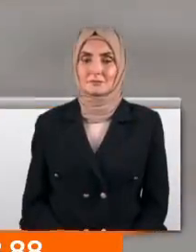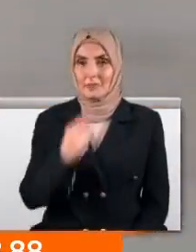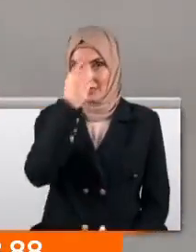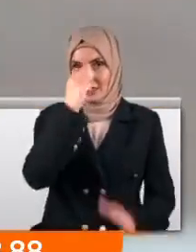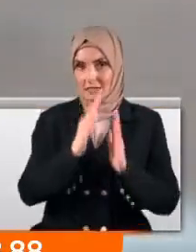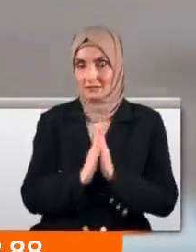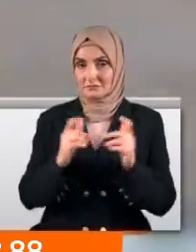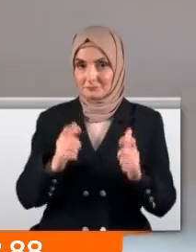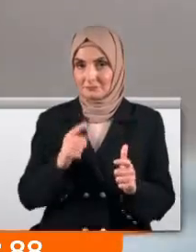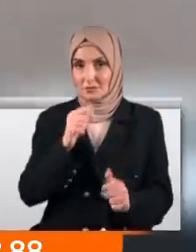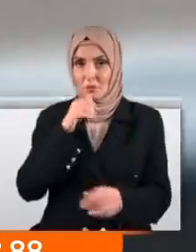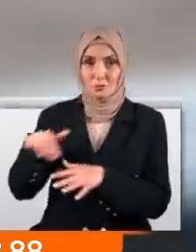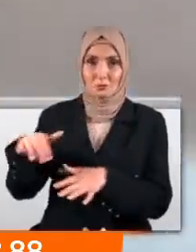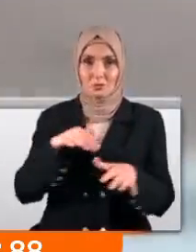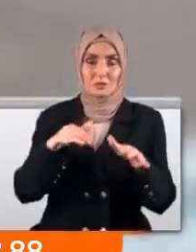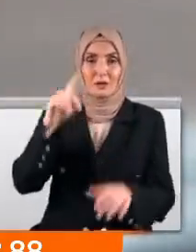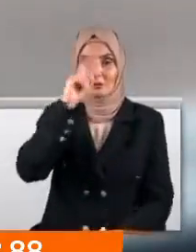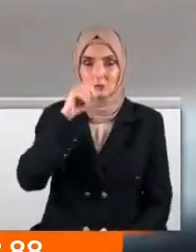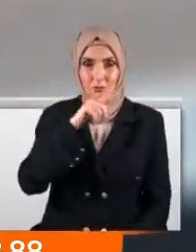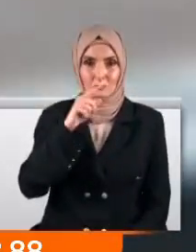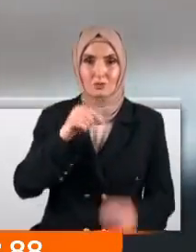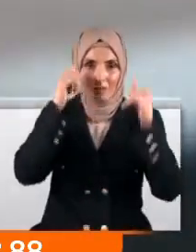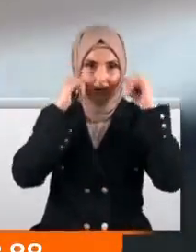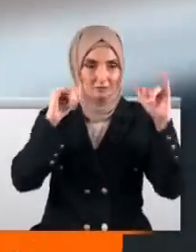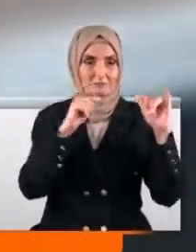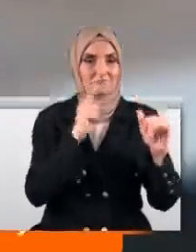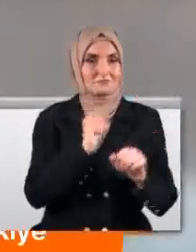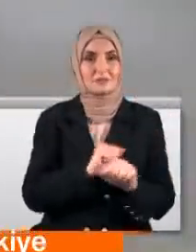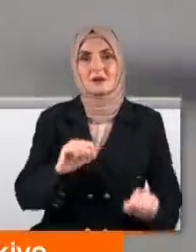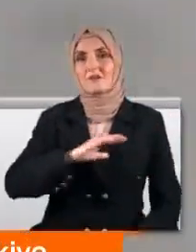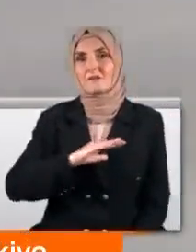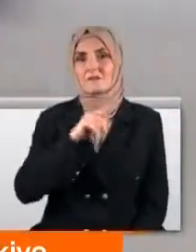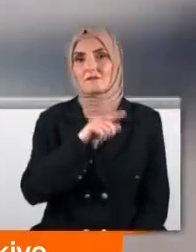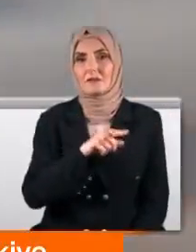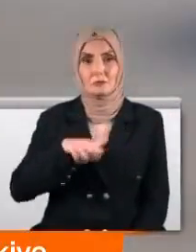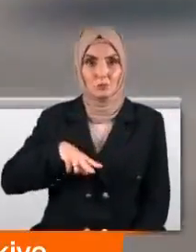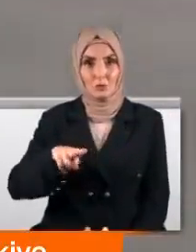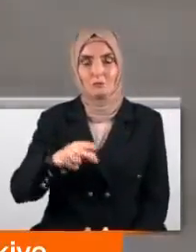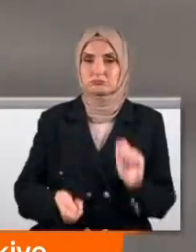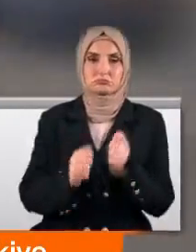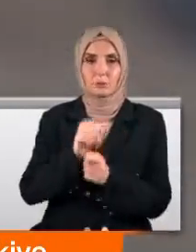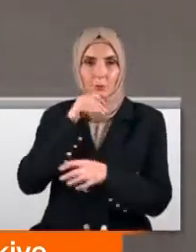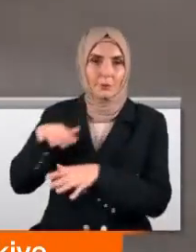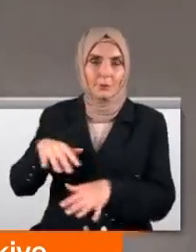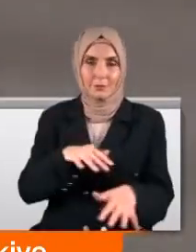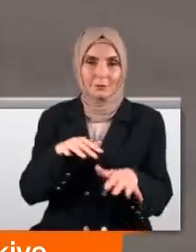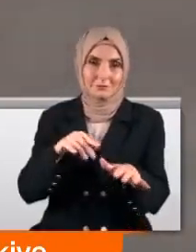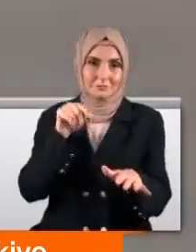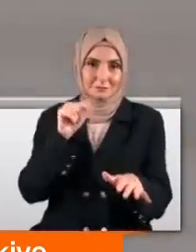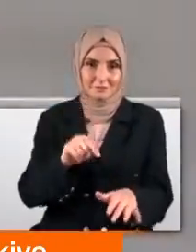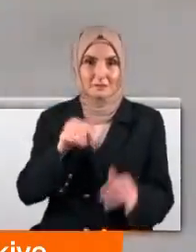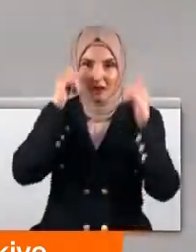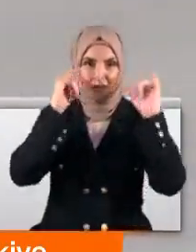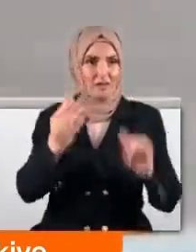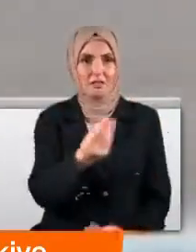Hindistan'da ise selin faturasını inekler ödedi. Nehre dönen yolda akıntıya kapılan hayvanlar işte böyle sürüklendi.